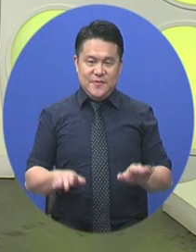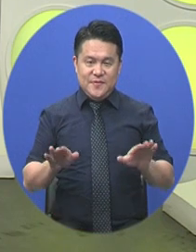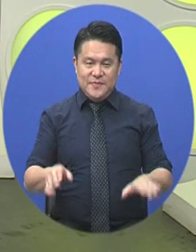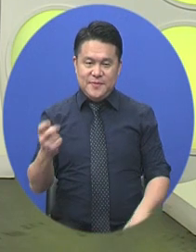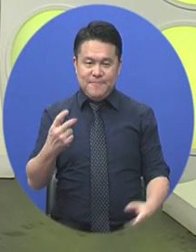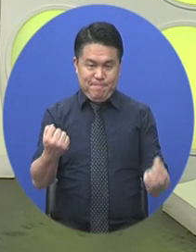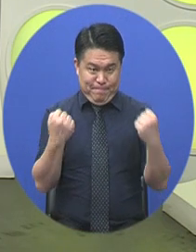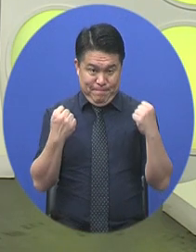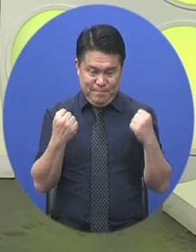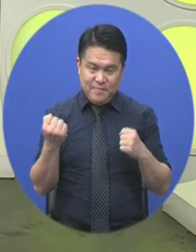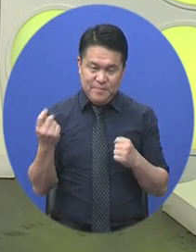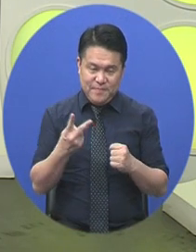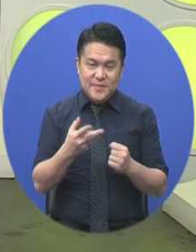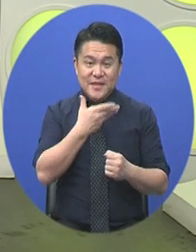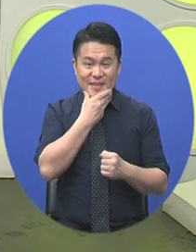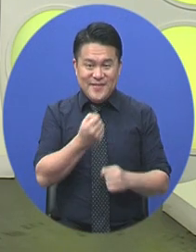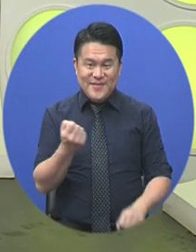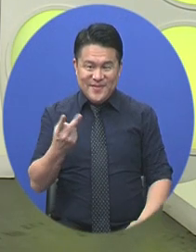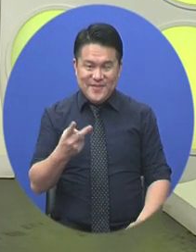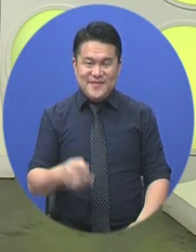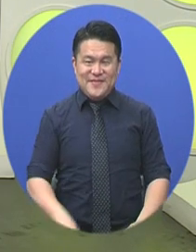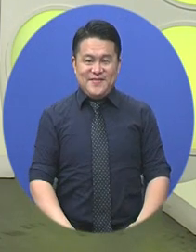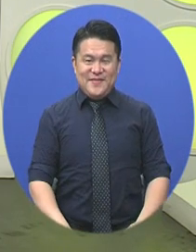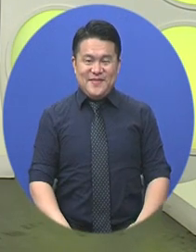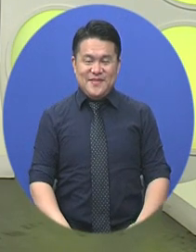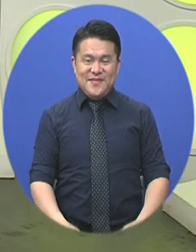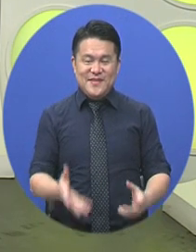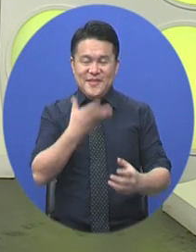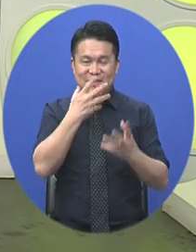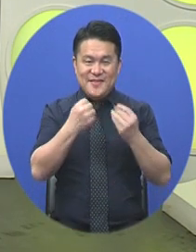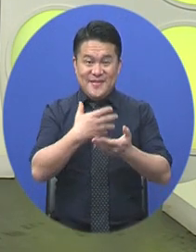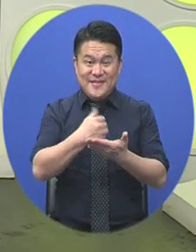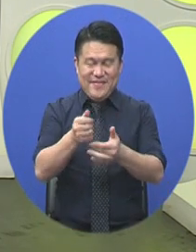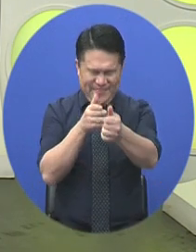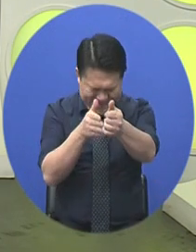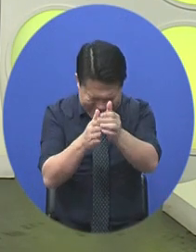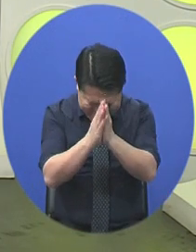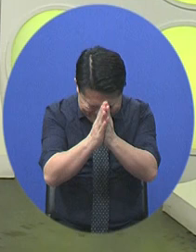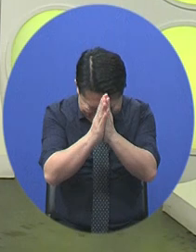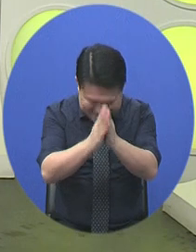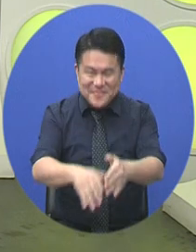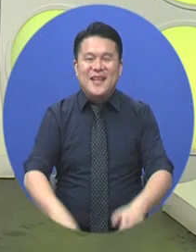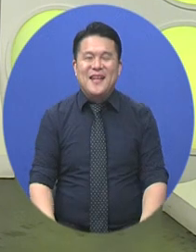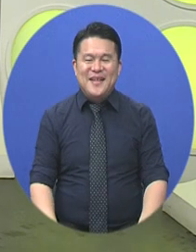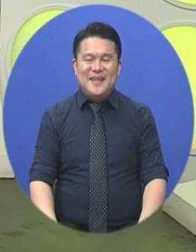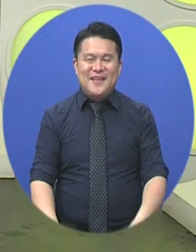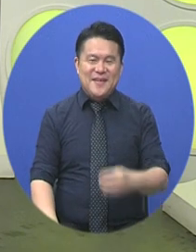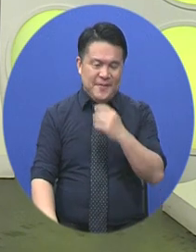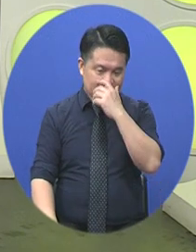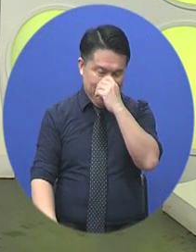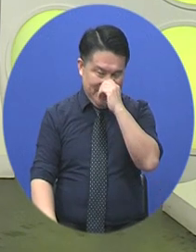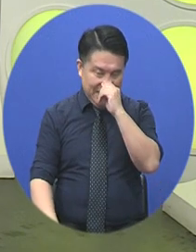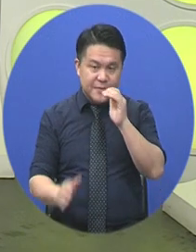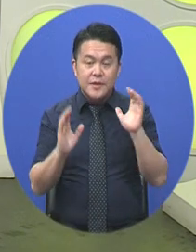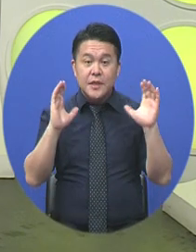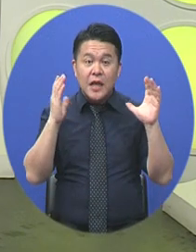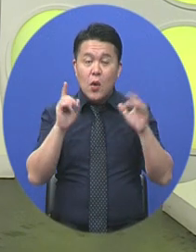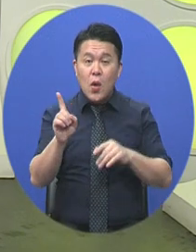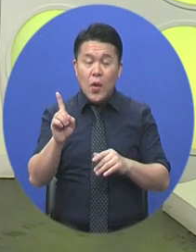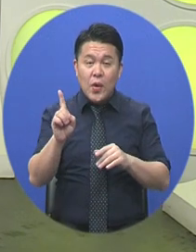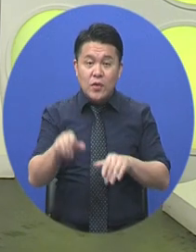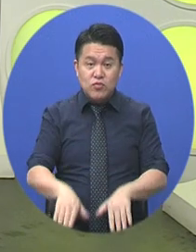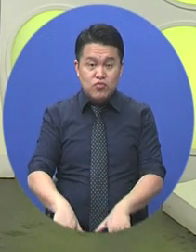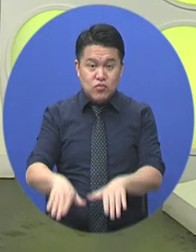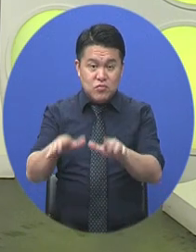올해도 건강하시고 행복하시고, 네, 복 많이 많이 받으셨으면 좋겠습니다. 그래요. 아이들은 어떻게